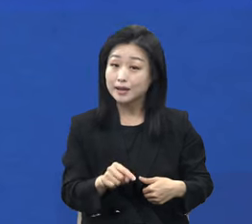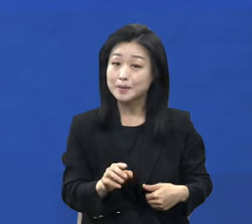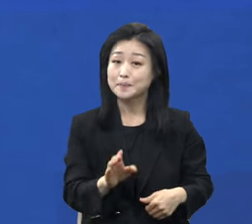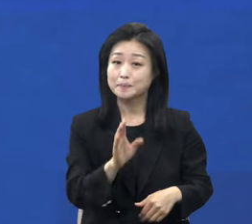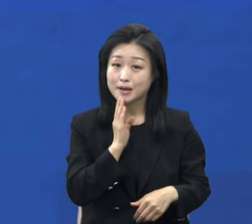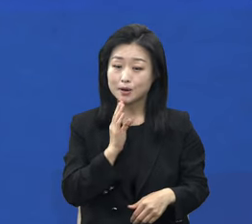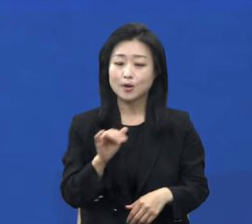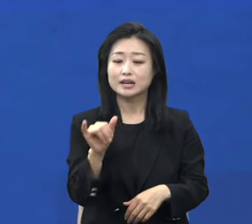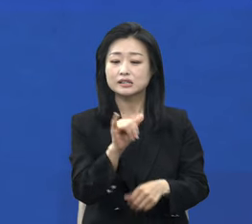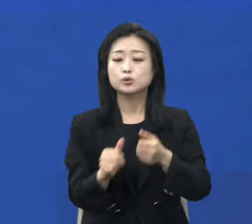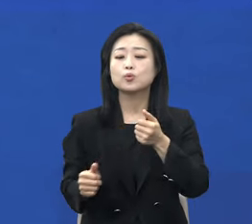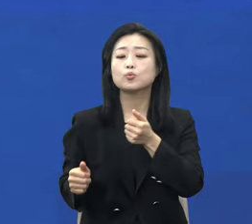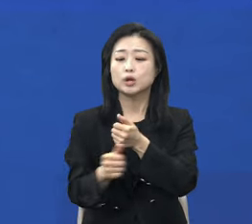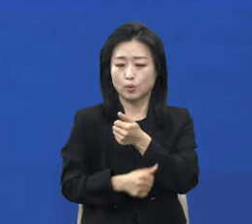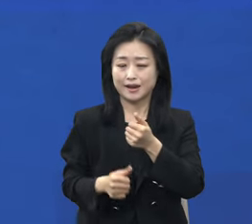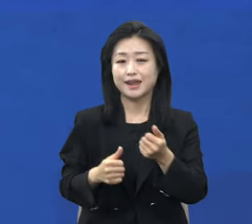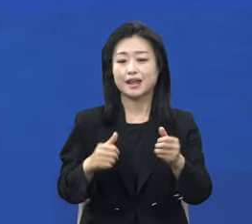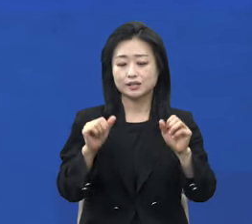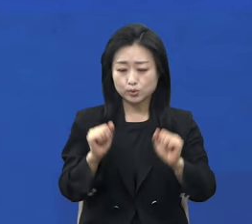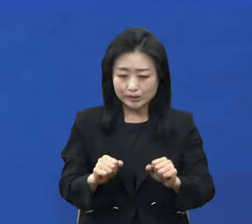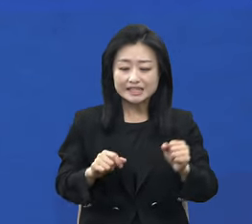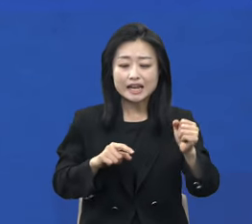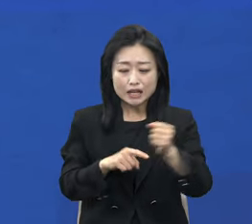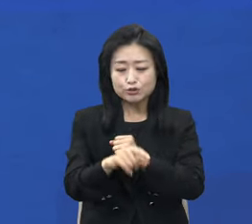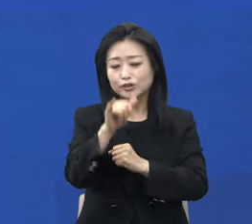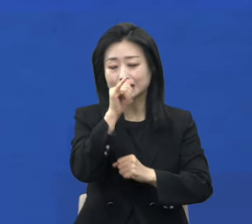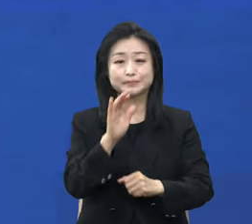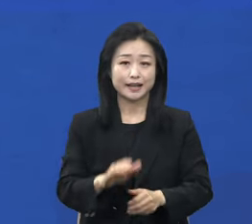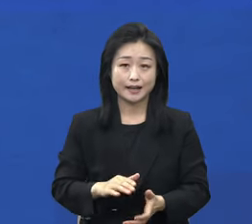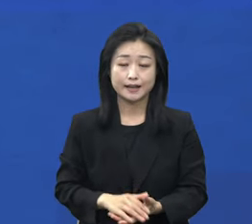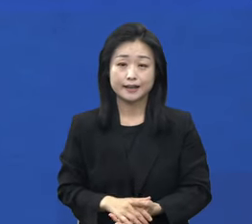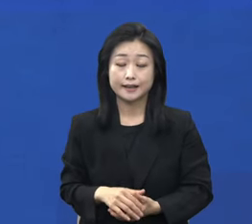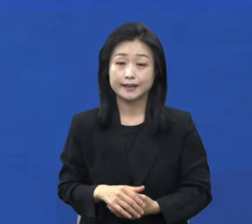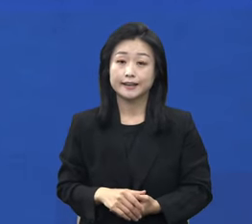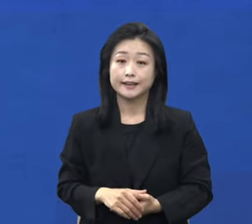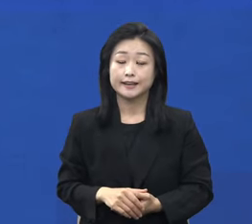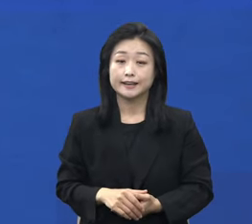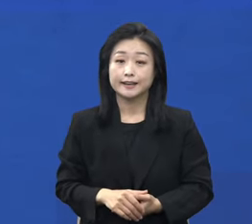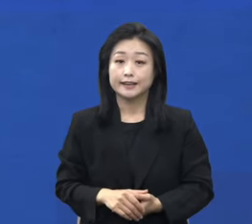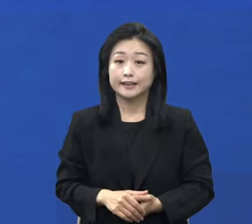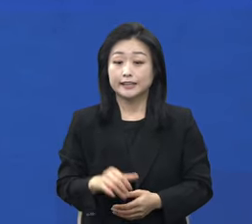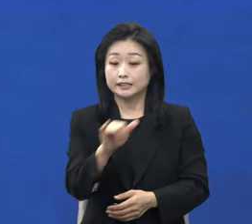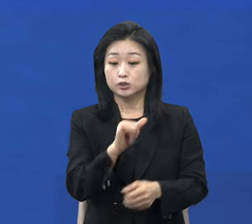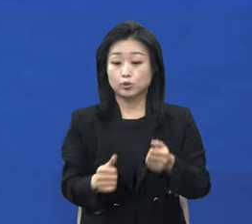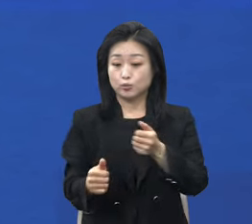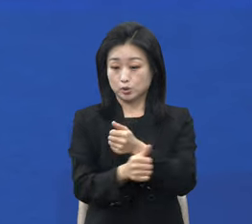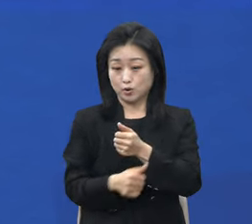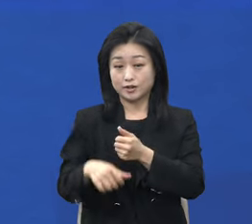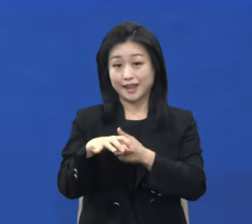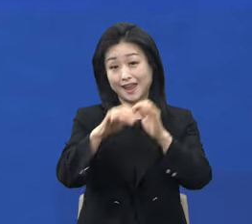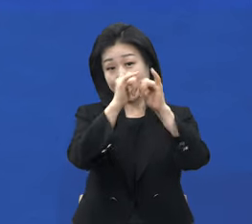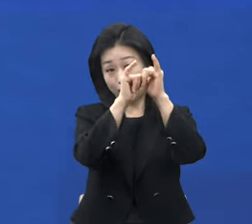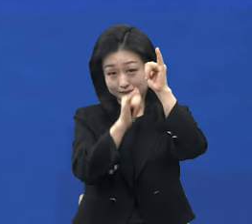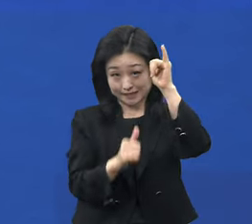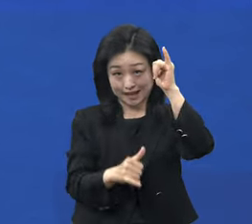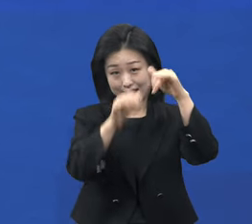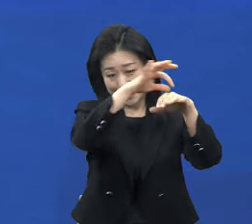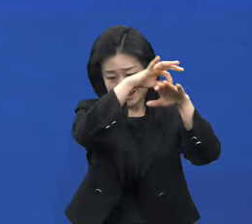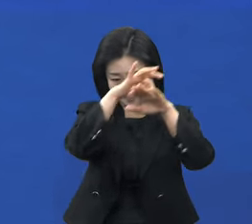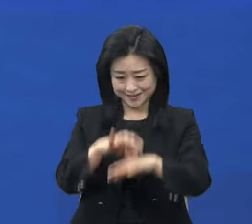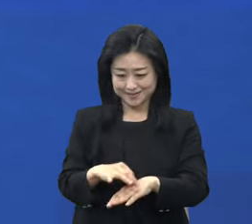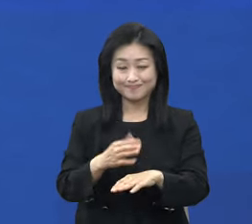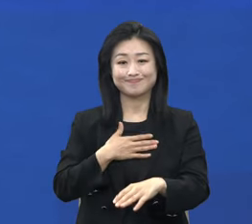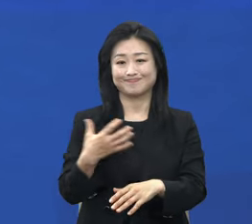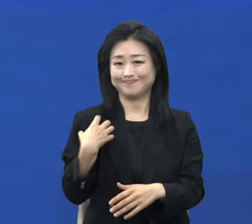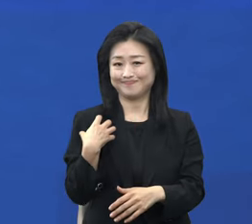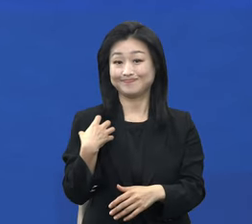바로 을지로위원회의 존재 이유라고 생각합니다. 그 을지로위원회의 역사를 계승하고